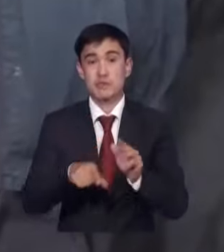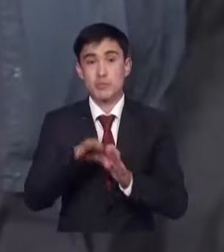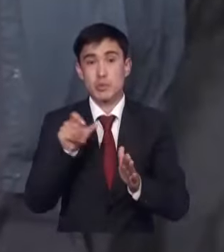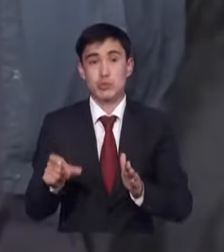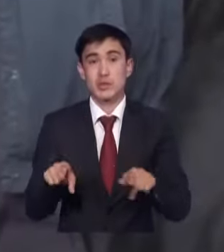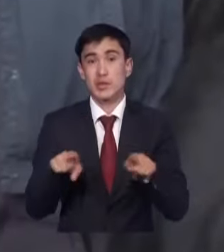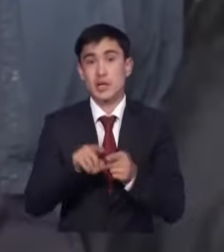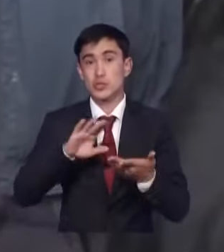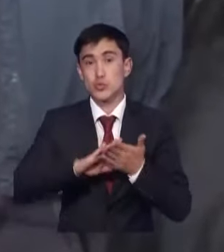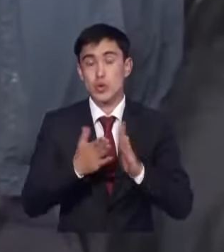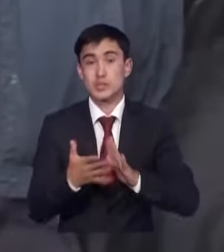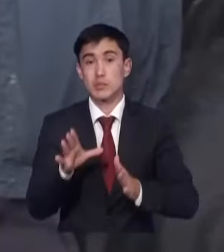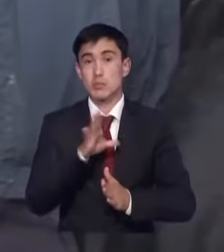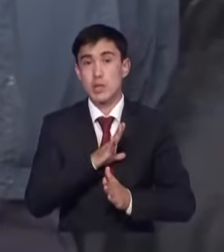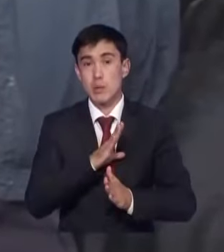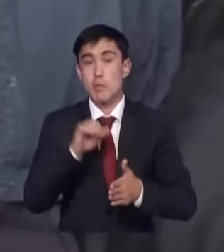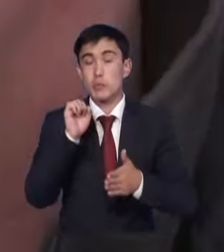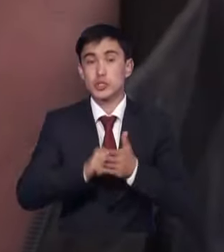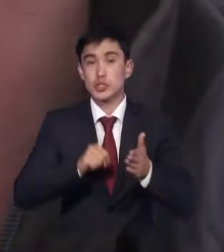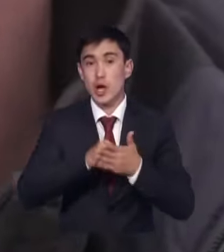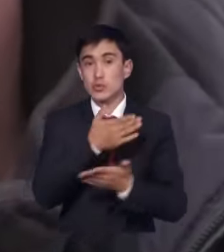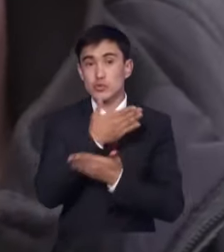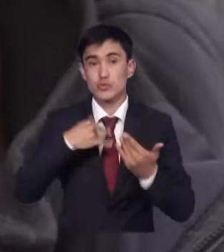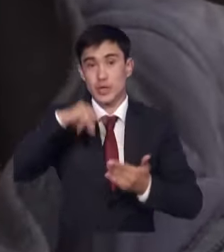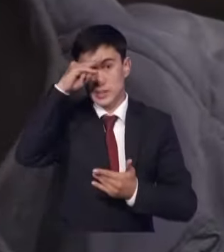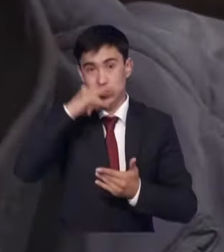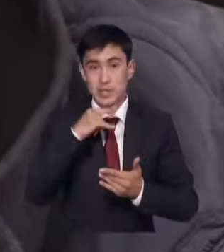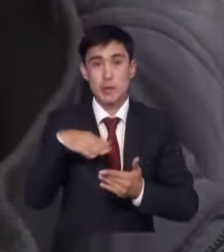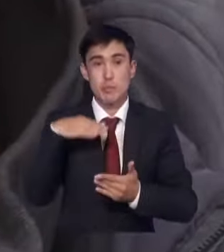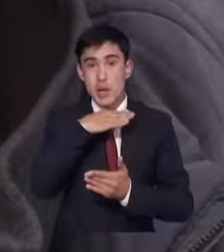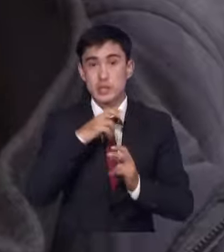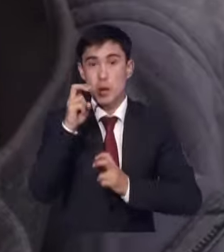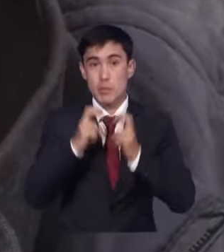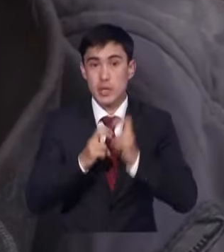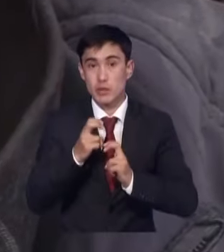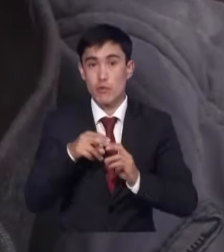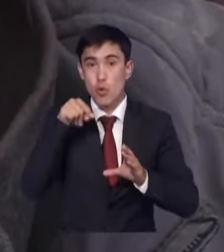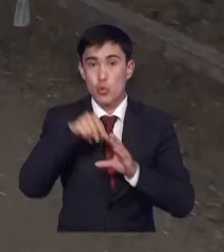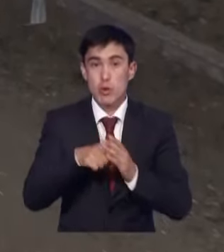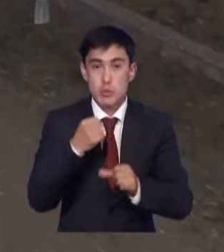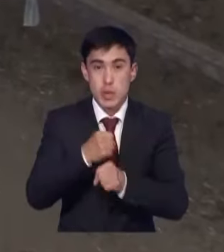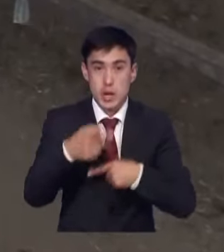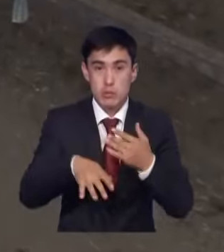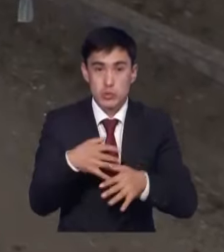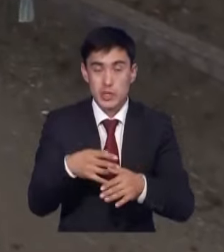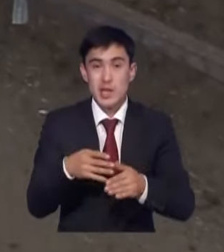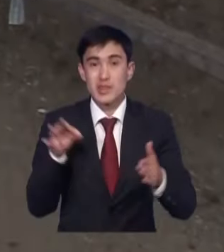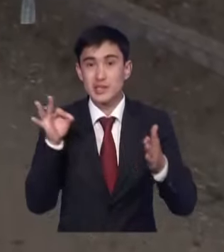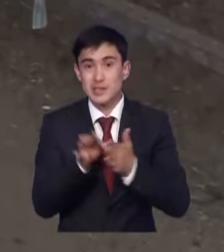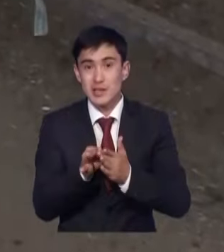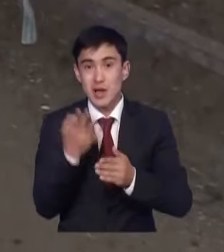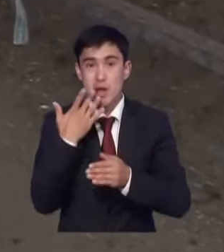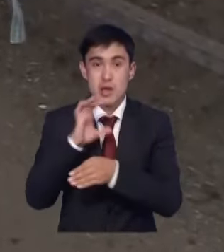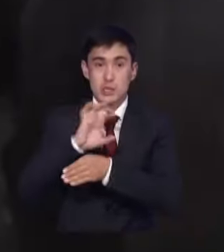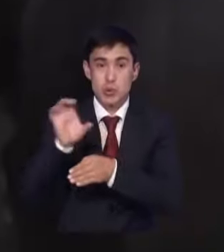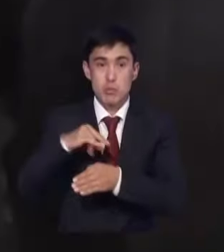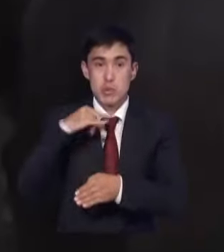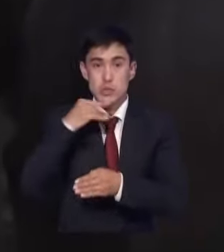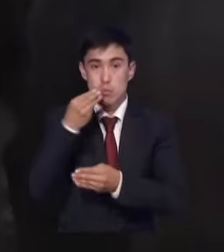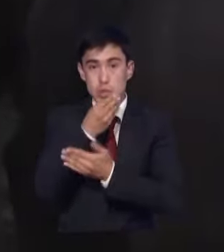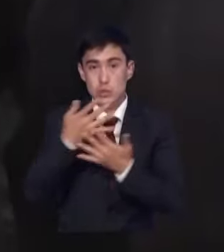словам депутатов, такая ситуация сложилась по причине отсутствия в Казахстане мясокомбинатов глубокой переработки, нацеленных на